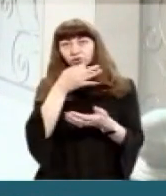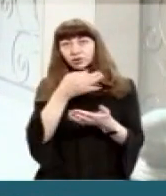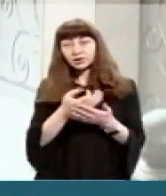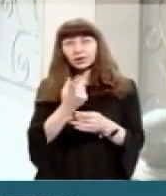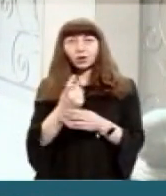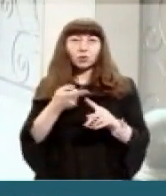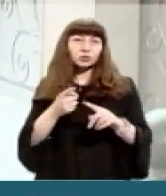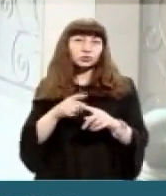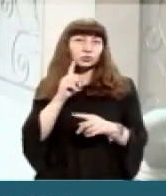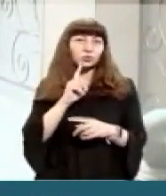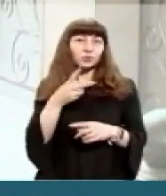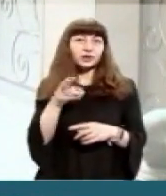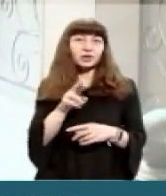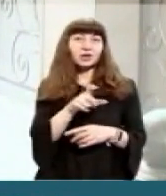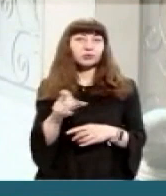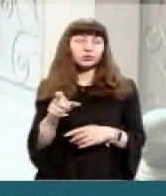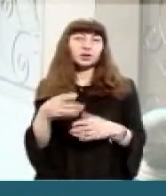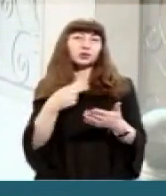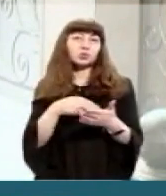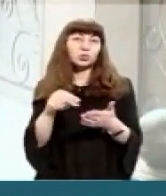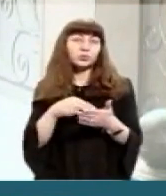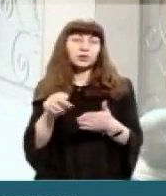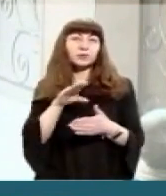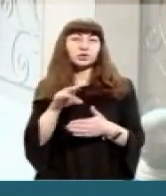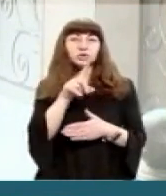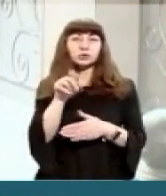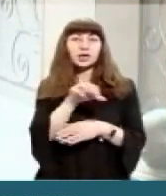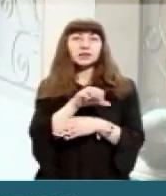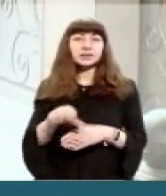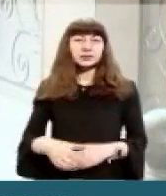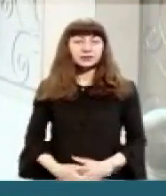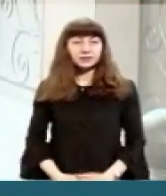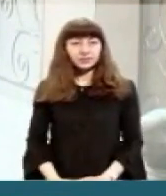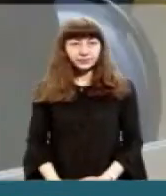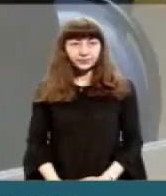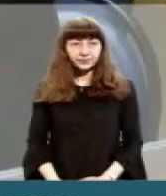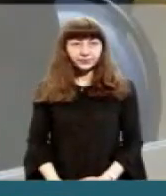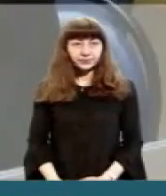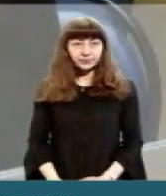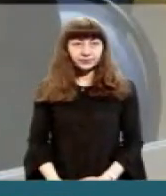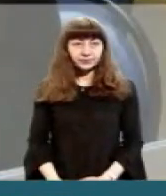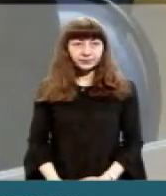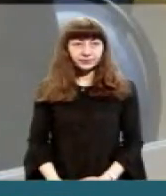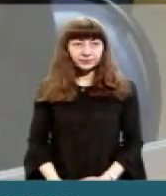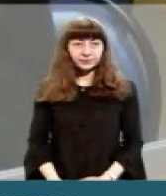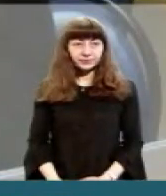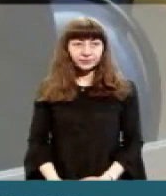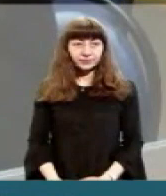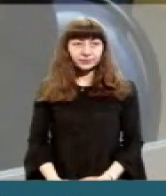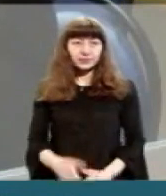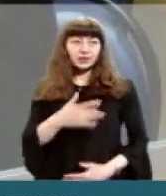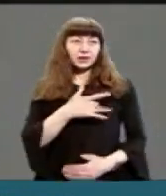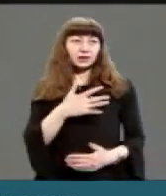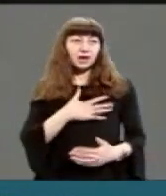сол жақтан есептен шығаратын болады. Шетелден автокөлік сатып алған азаматтар үшін ыңғайлы болды. Заңдастыру ең біріншіден шетелдік